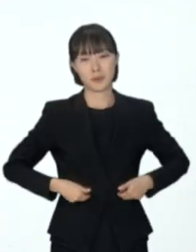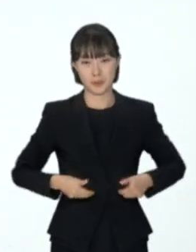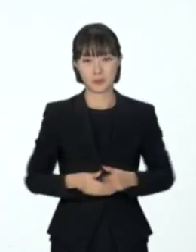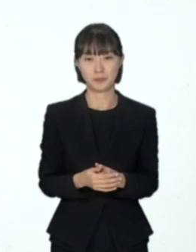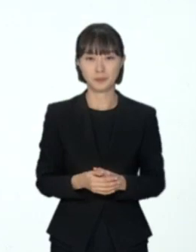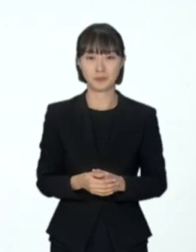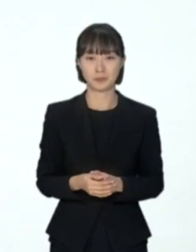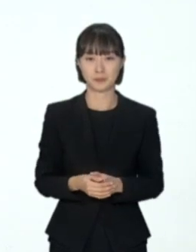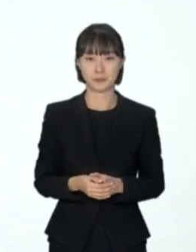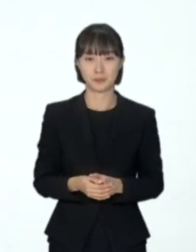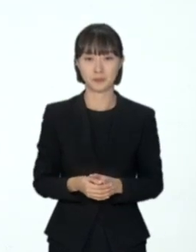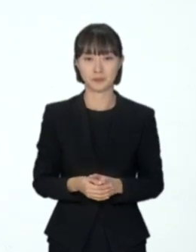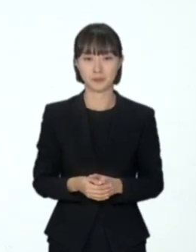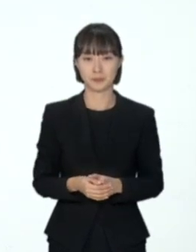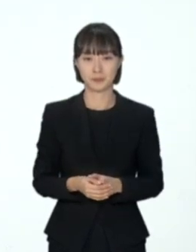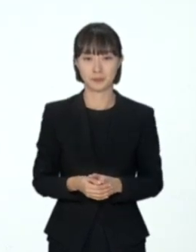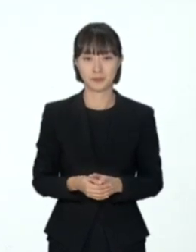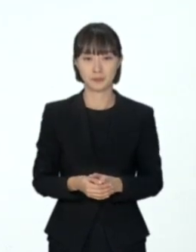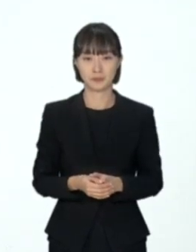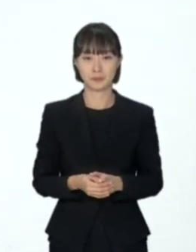연합뉴스 t 홍입니다